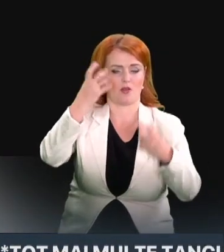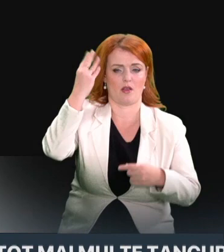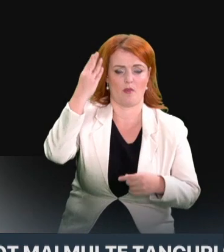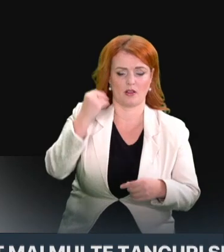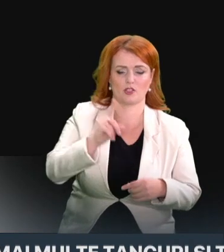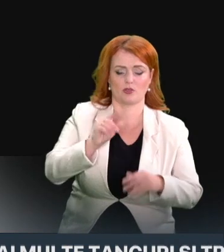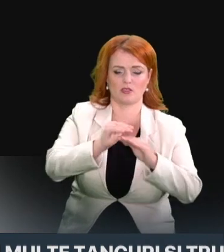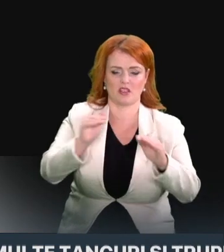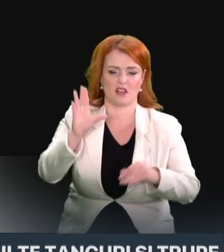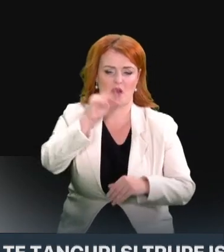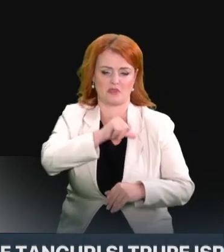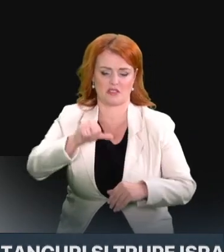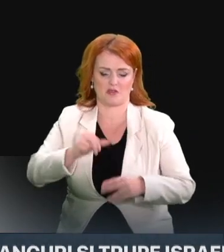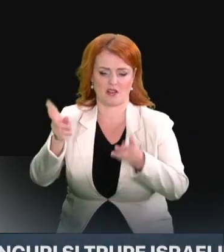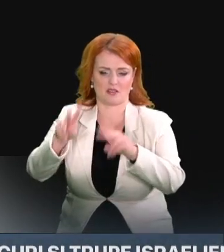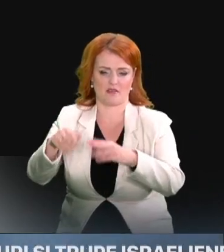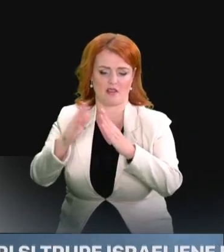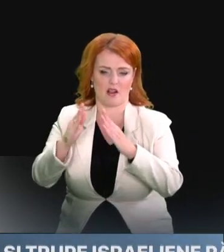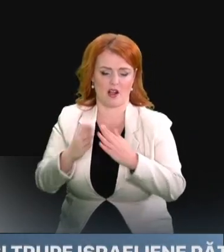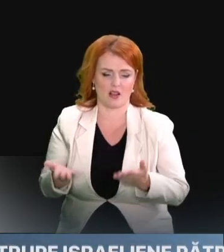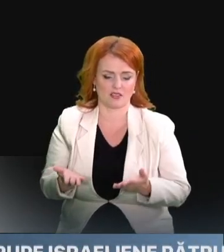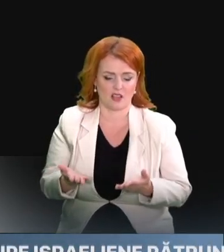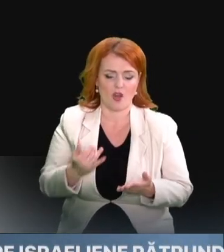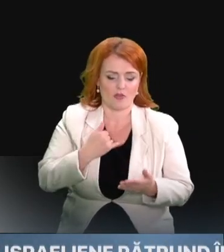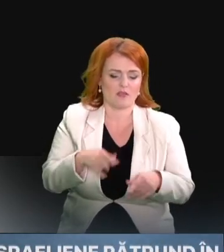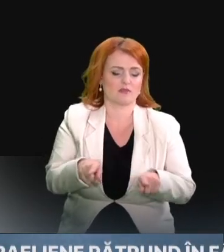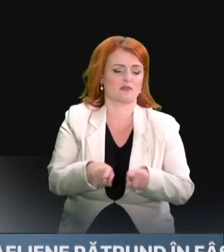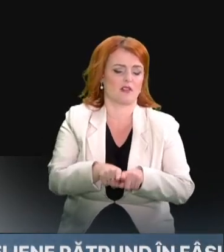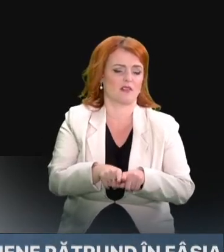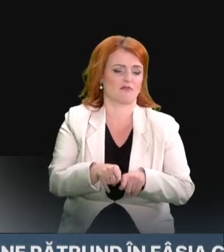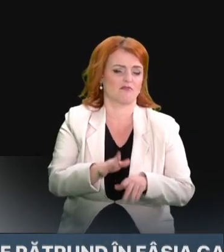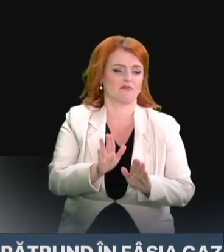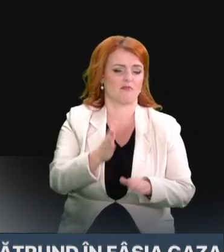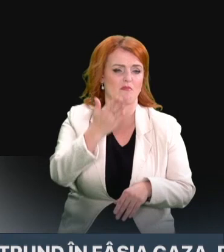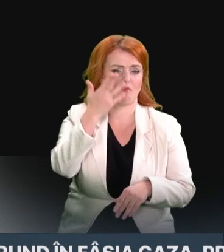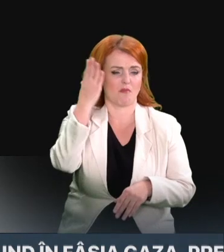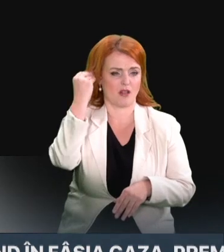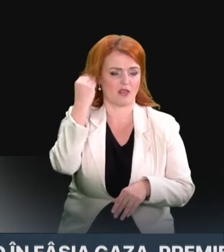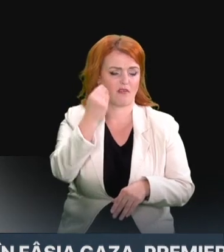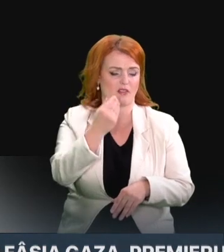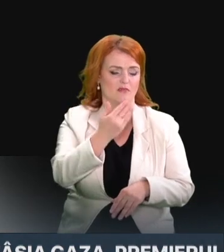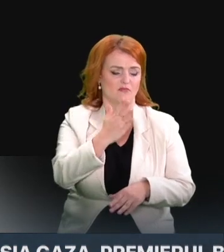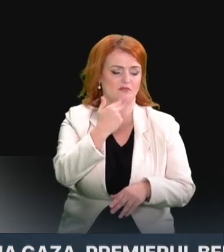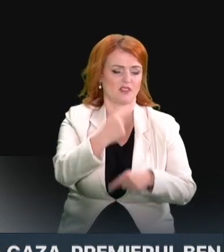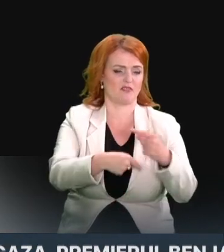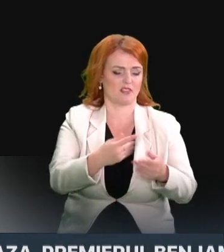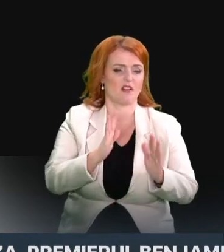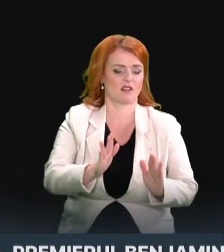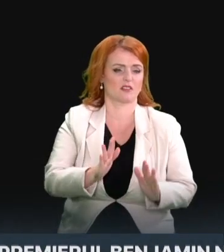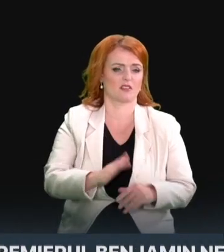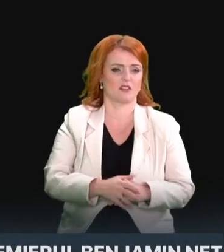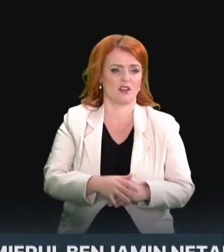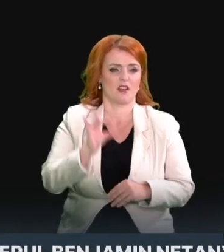mici se pot descurca singur, atâta și pot fi lăsați să se deplaseze singur sau sunt lăsați